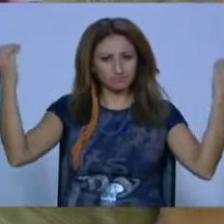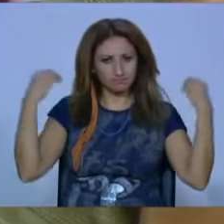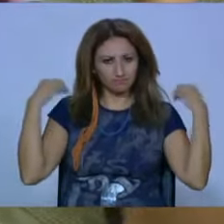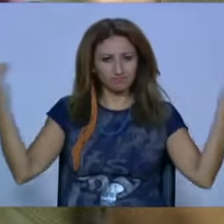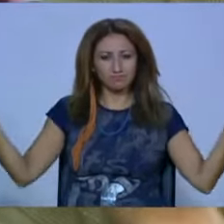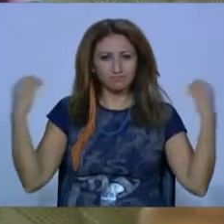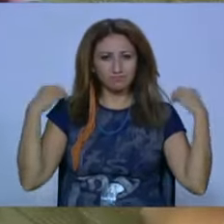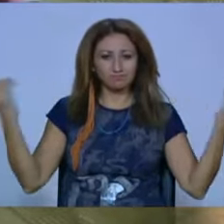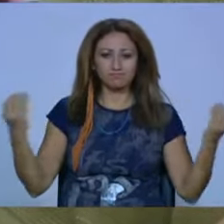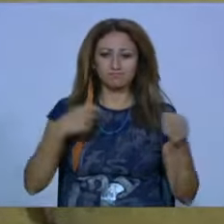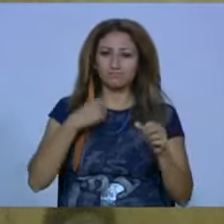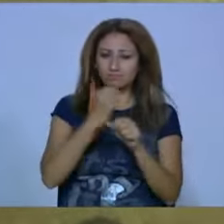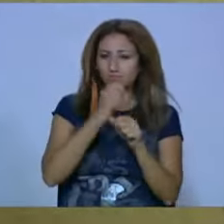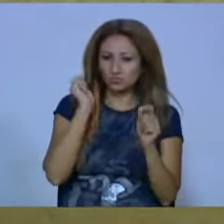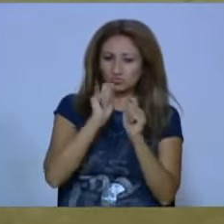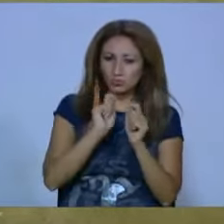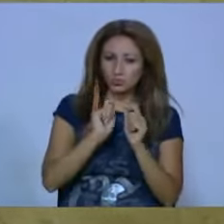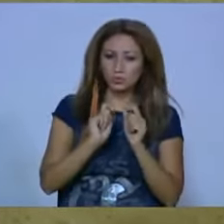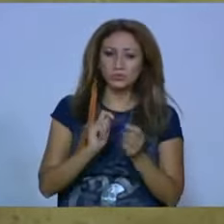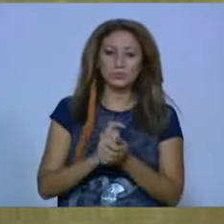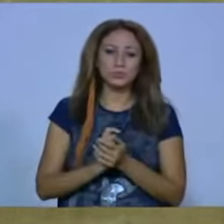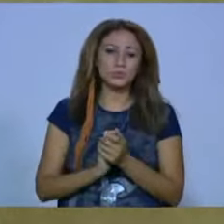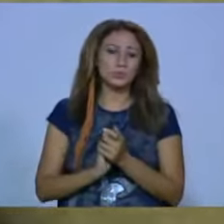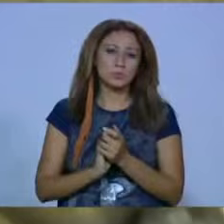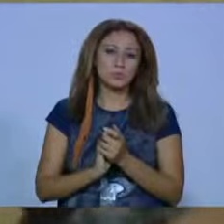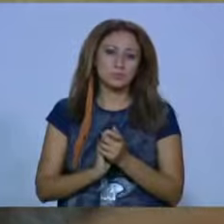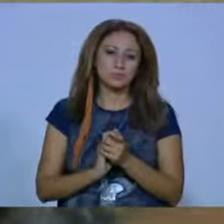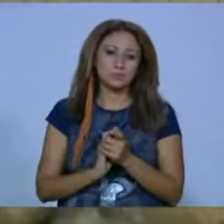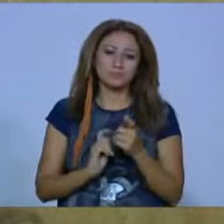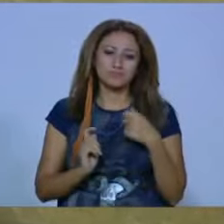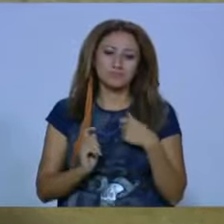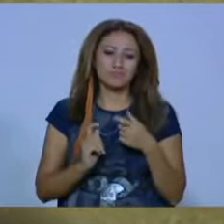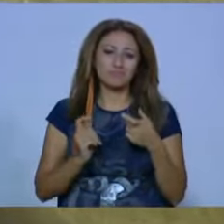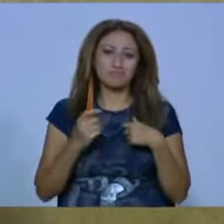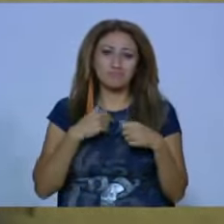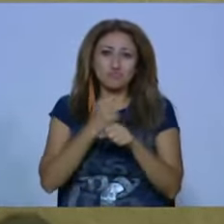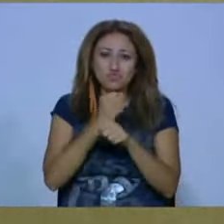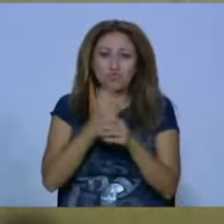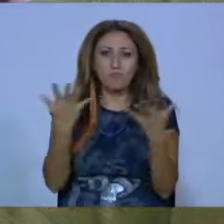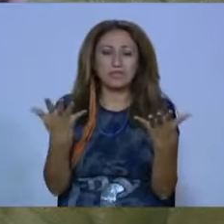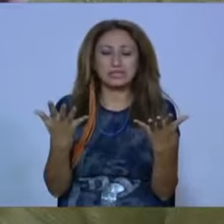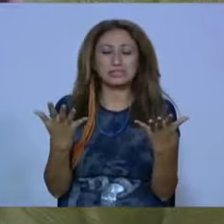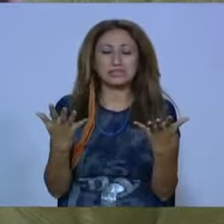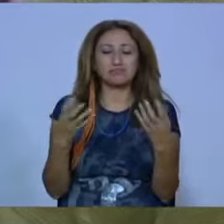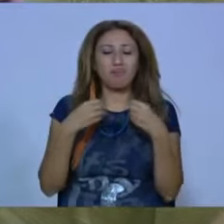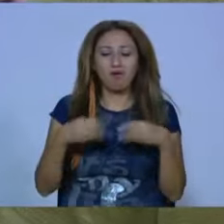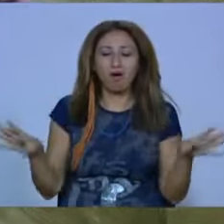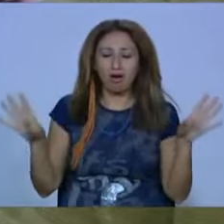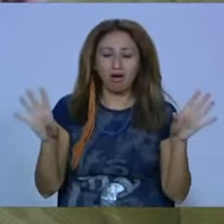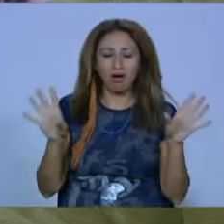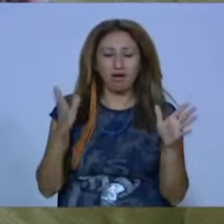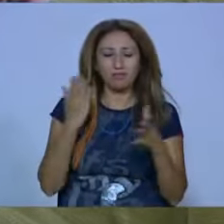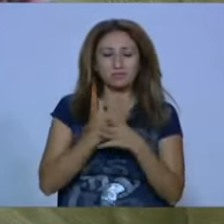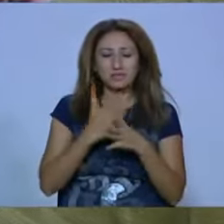راجل اصلا صنايعي، وفي ده مهنه كان كل اكل عيشي ان انا كنت بشتغل بايدي، كل ده راح